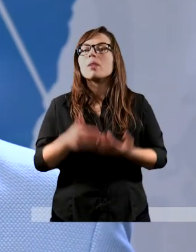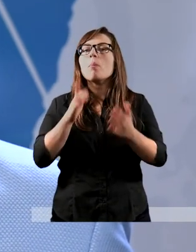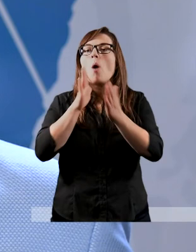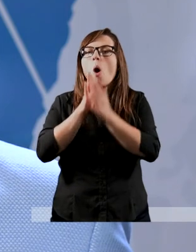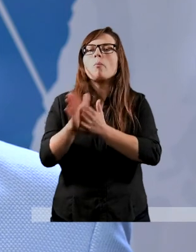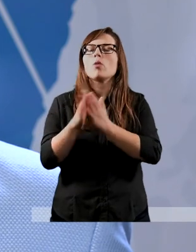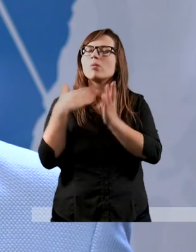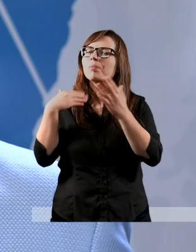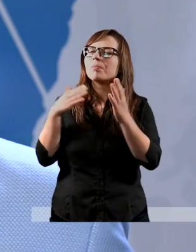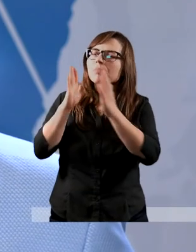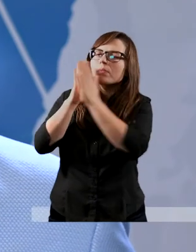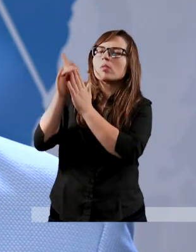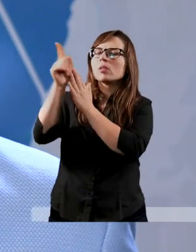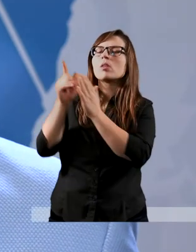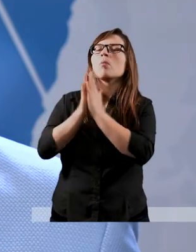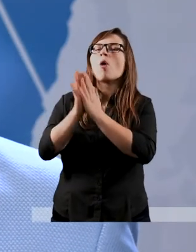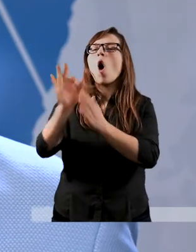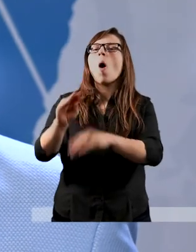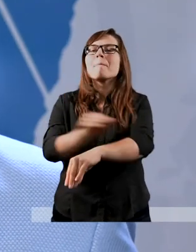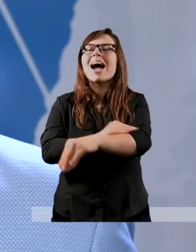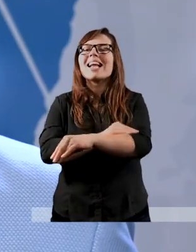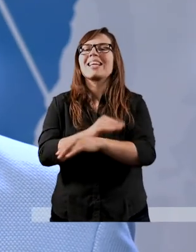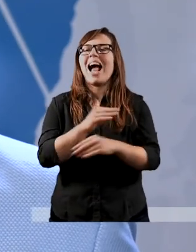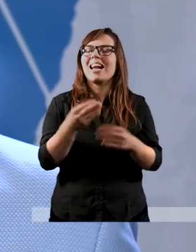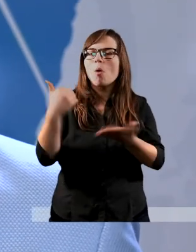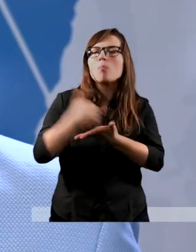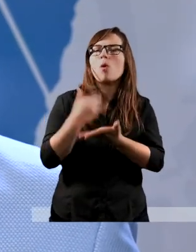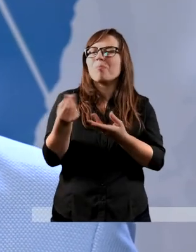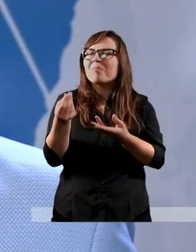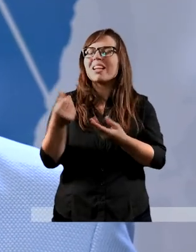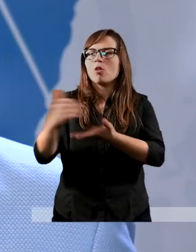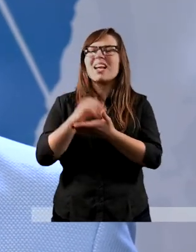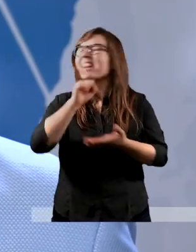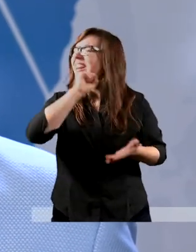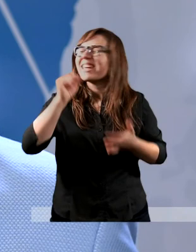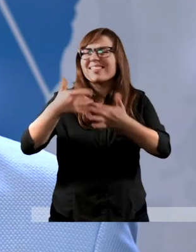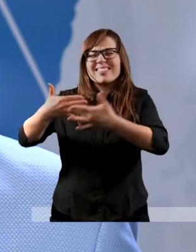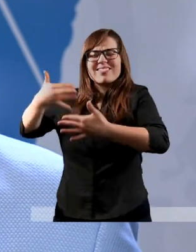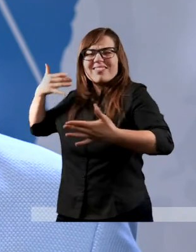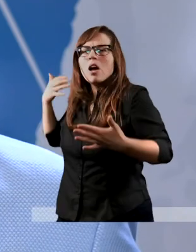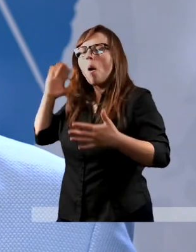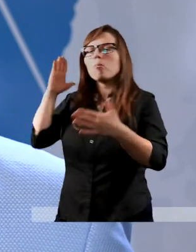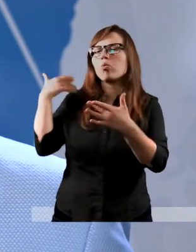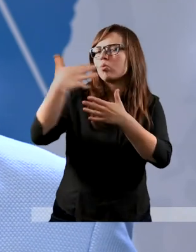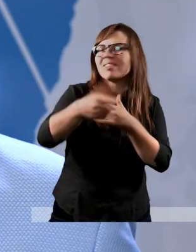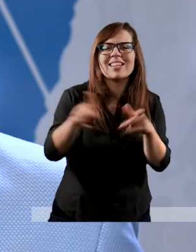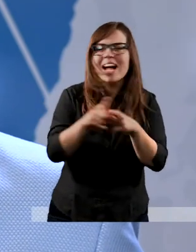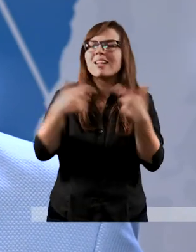Po prostu wprost poprosiłem o pomoc materialną. Nigdy wcześniej, ani nigdy już